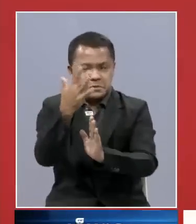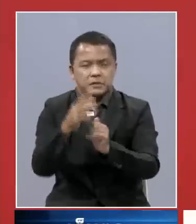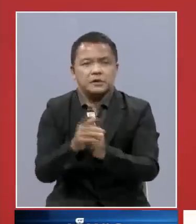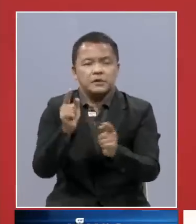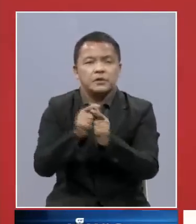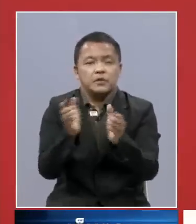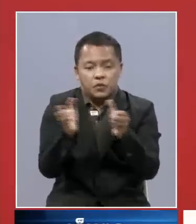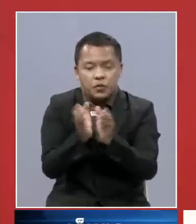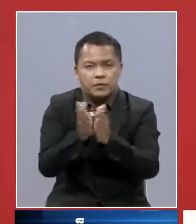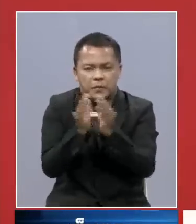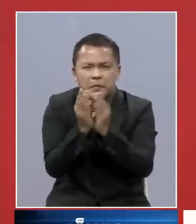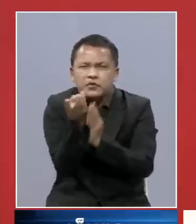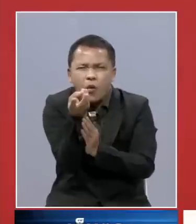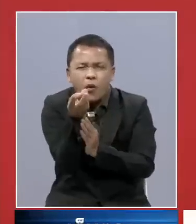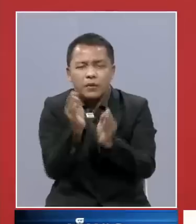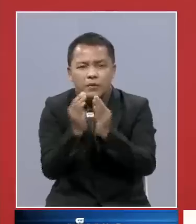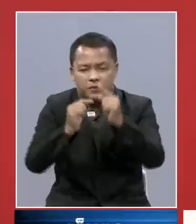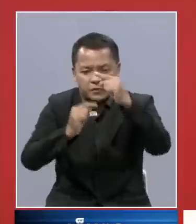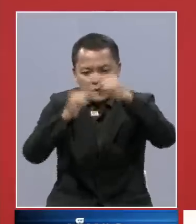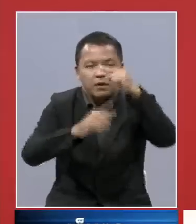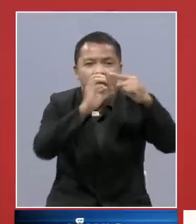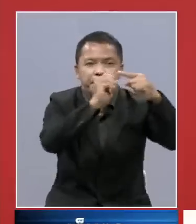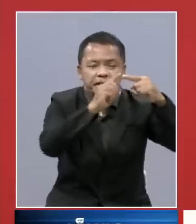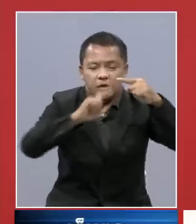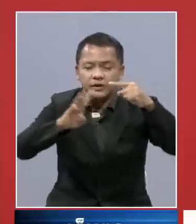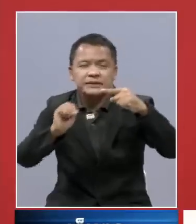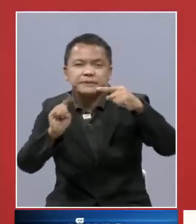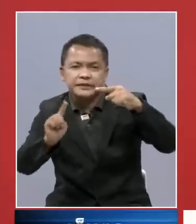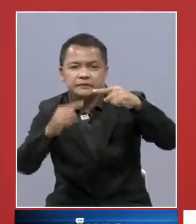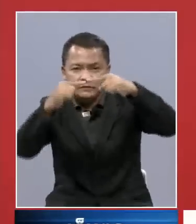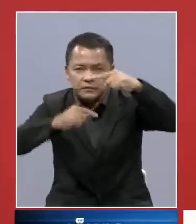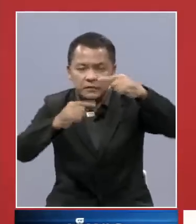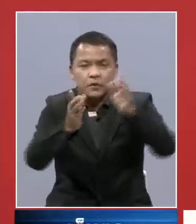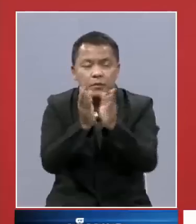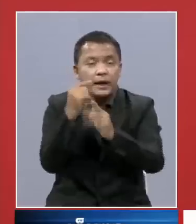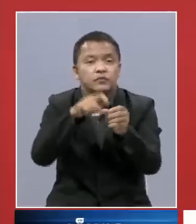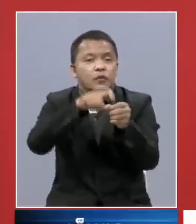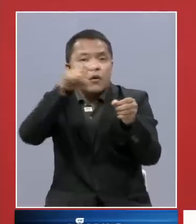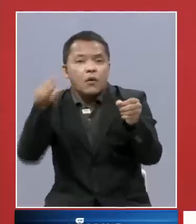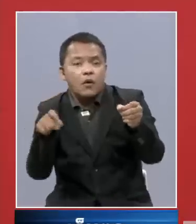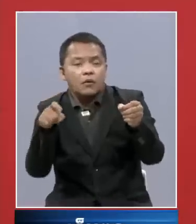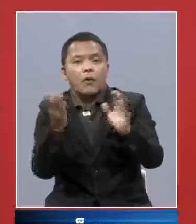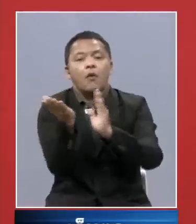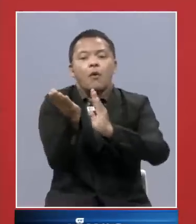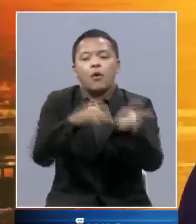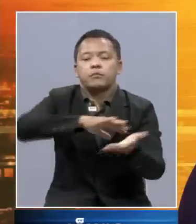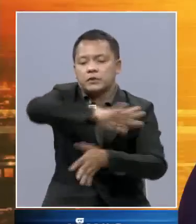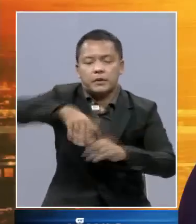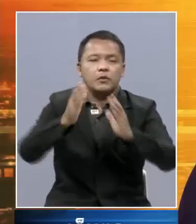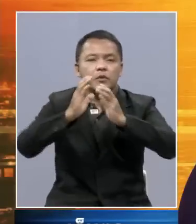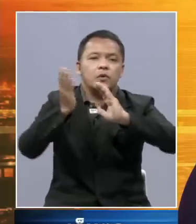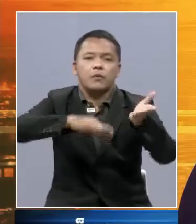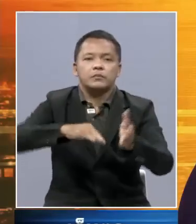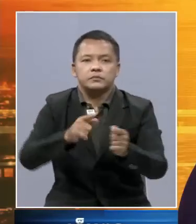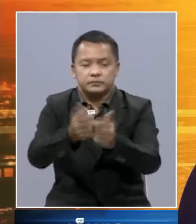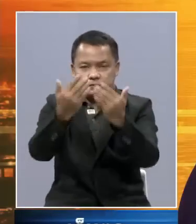คือพรรคร่วมคะแนนห่างกันนิดหน่อย151ต่อ141ถ้าพรรคใดถอนตัวล้มกันทั้งรัฐบาลเลย